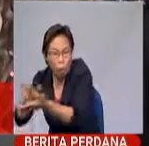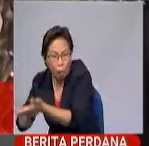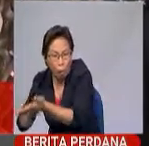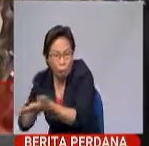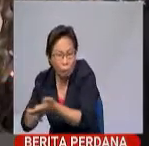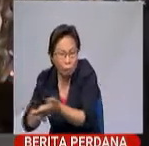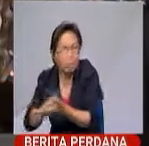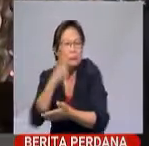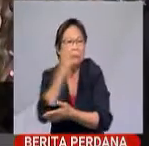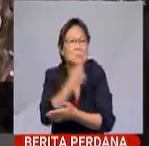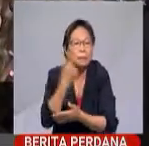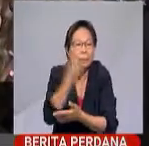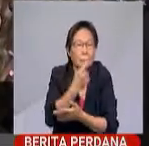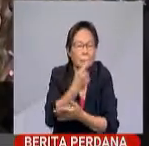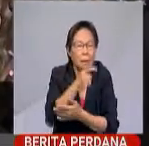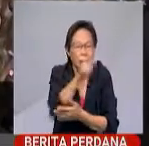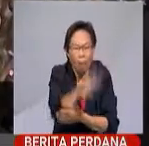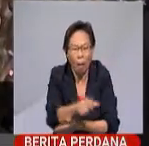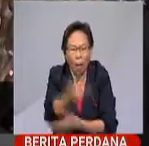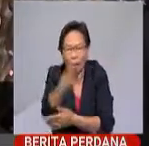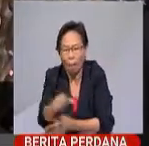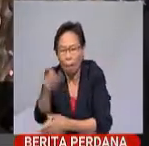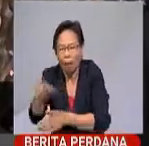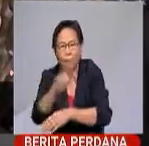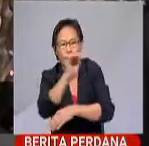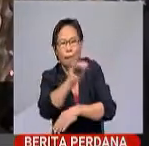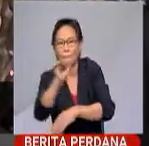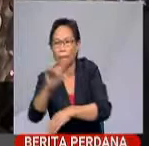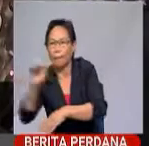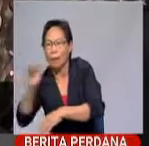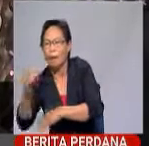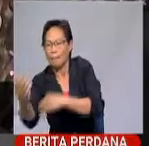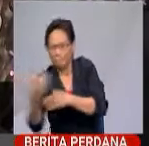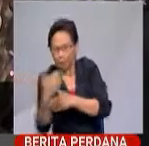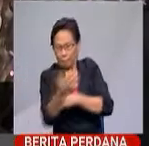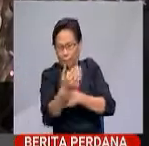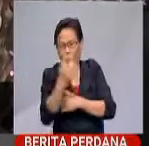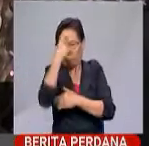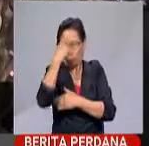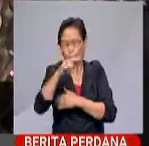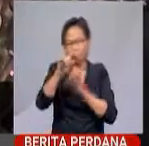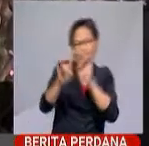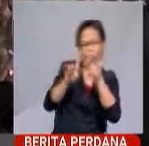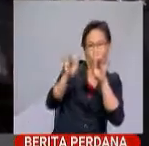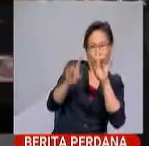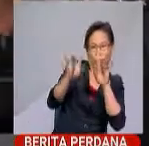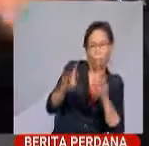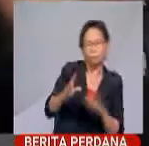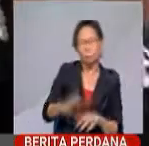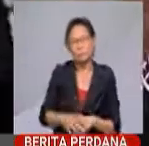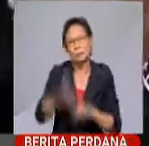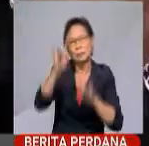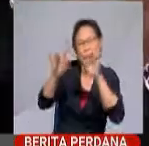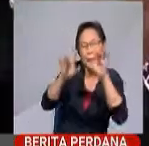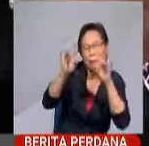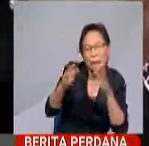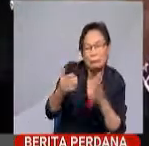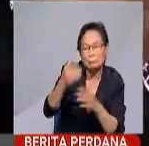itu milik sesiapa, individu-individu tersebut akan dipanggil untuk diambil kenyataan.